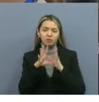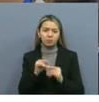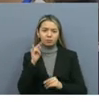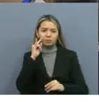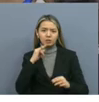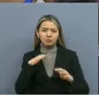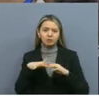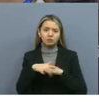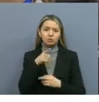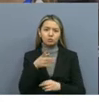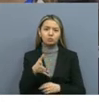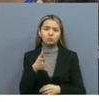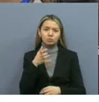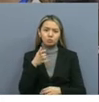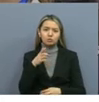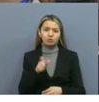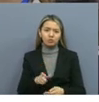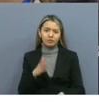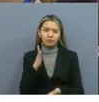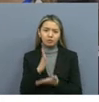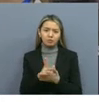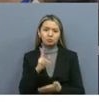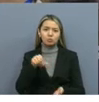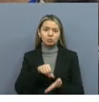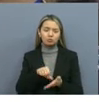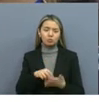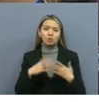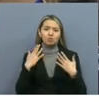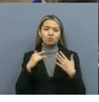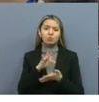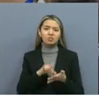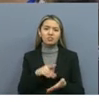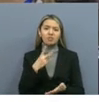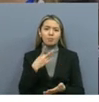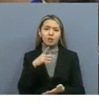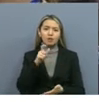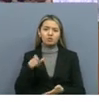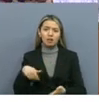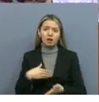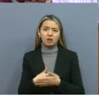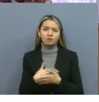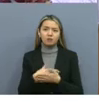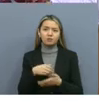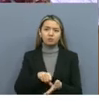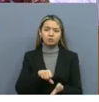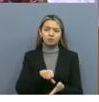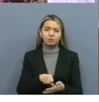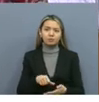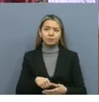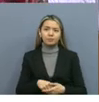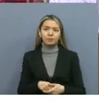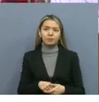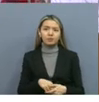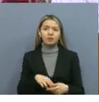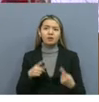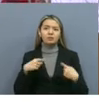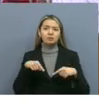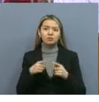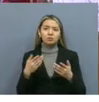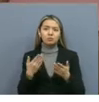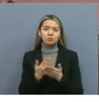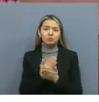бойынша 1500 ерікті бар. Шүйше қаласында 25 адам белсенді жұмыс істеуде. Елімізде еріктілер ұйымдары жаңа